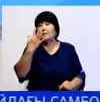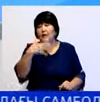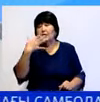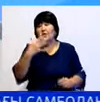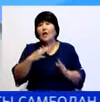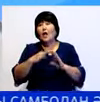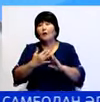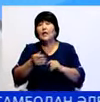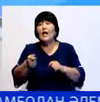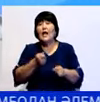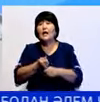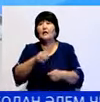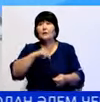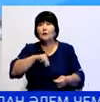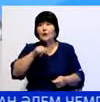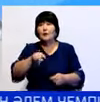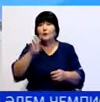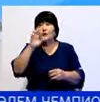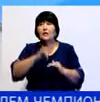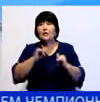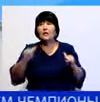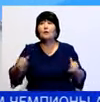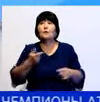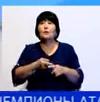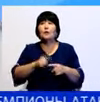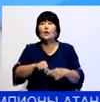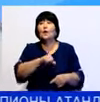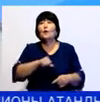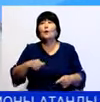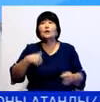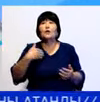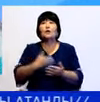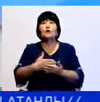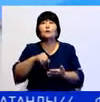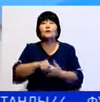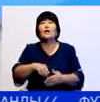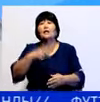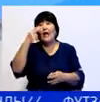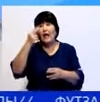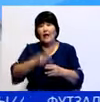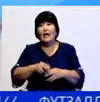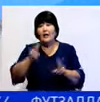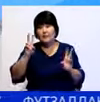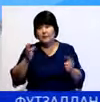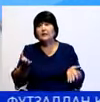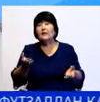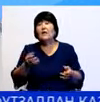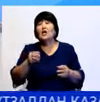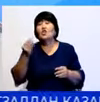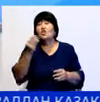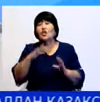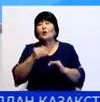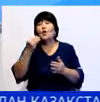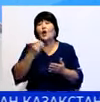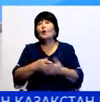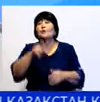қызмет жасаған, осы елдің дамуына, нығаюына өзінің сүбелі үлесін қосқан ағамыз Шиелі ауданының